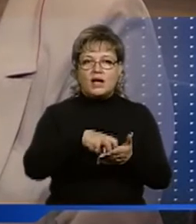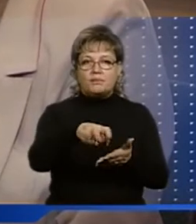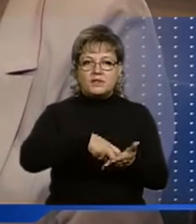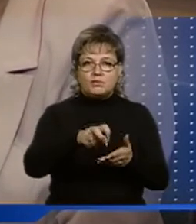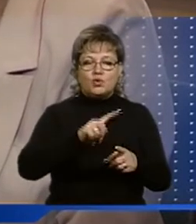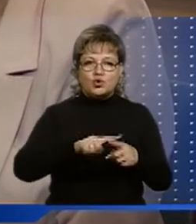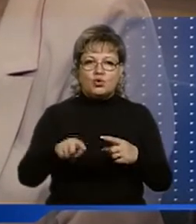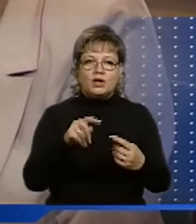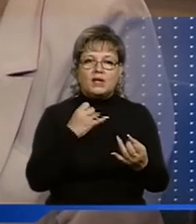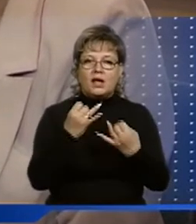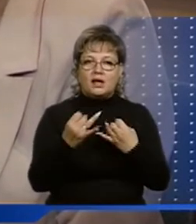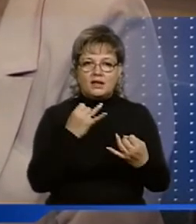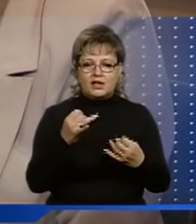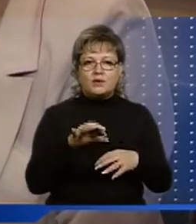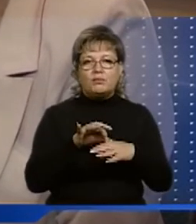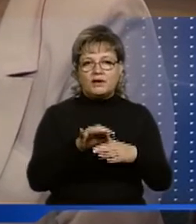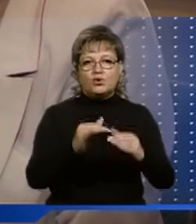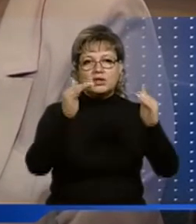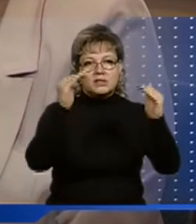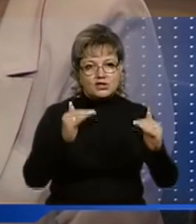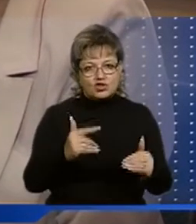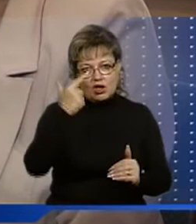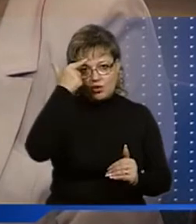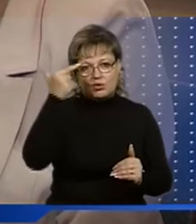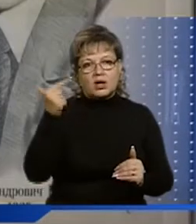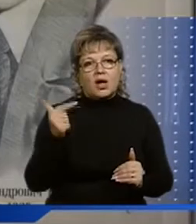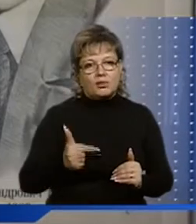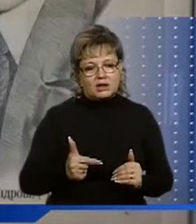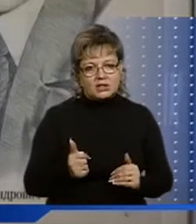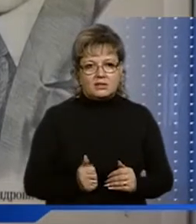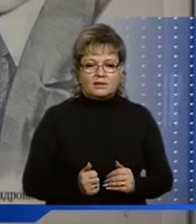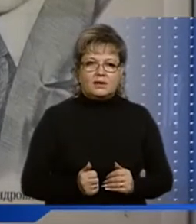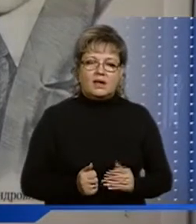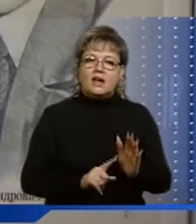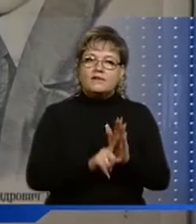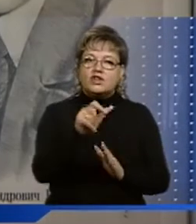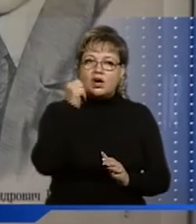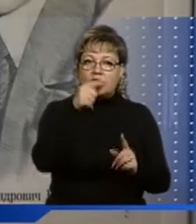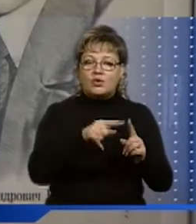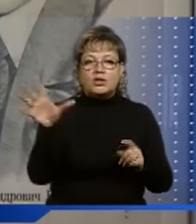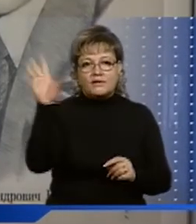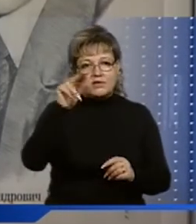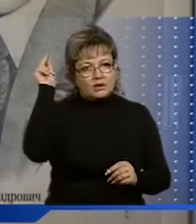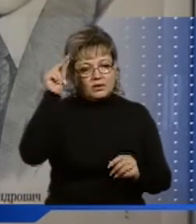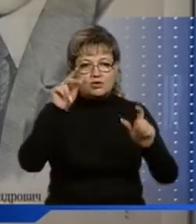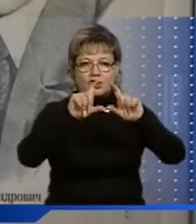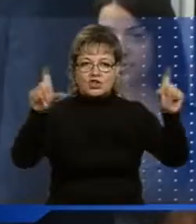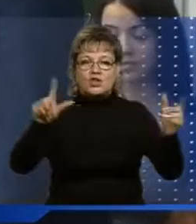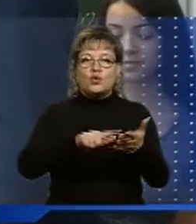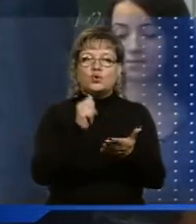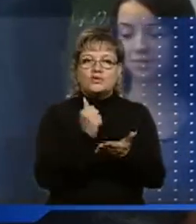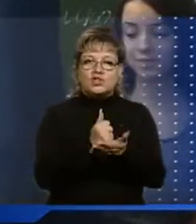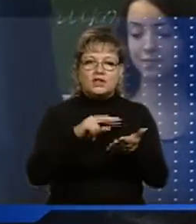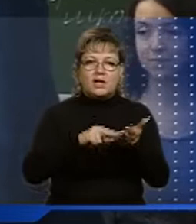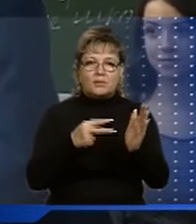ускоренная речь, она приводит, к сожалению, к снижению грамотности. Вот. С начала года во всех образовательных учреждениях